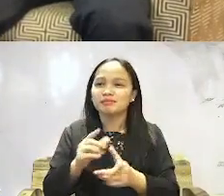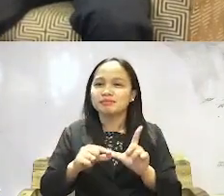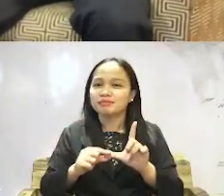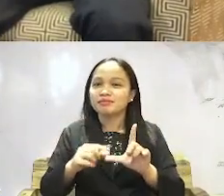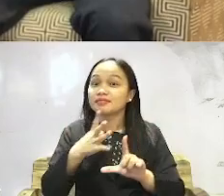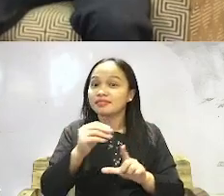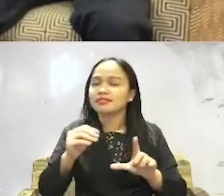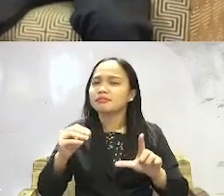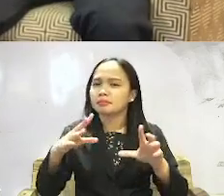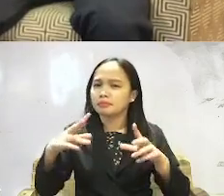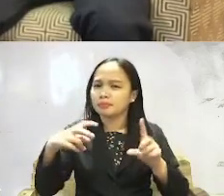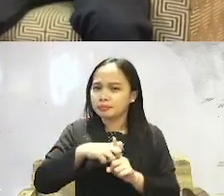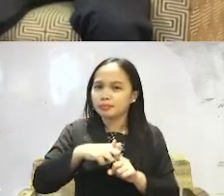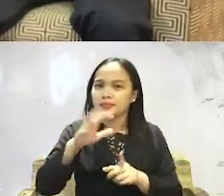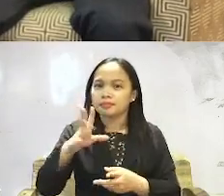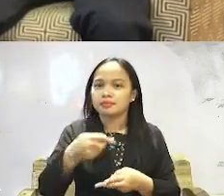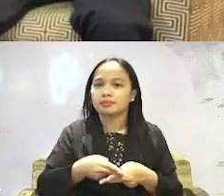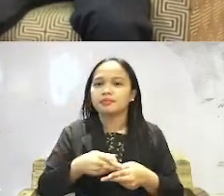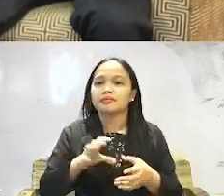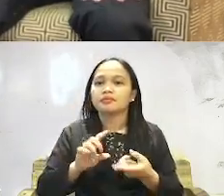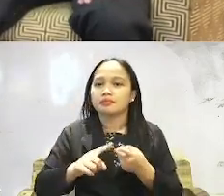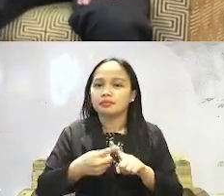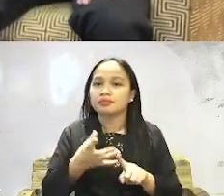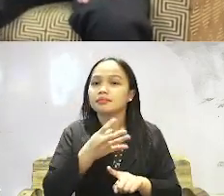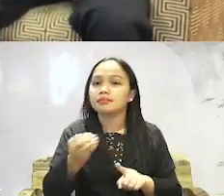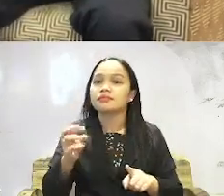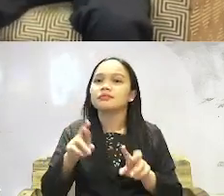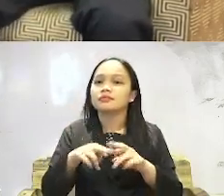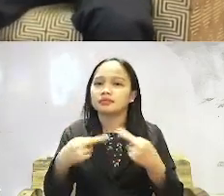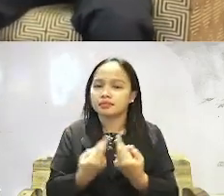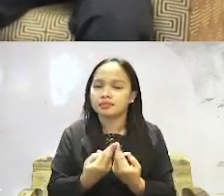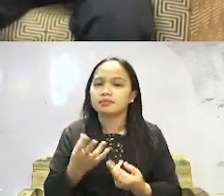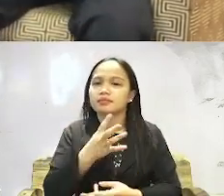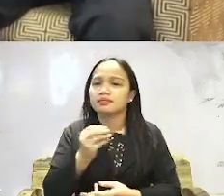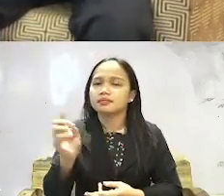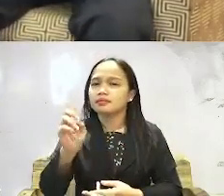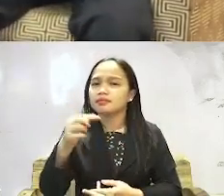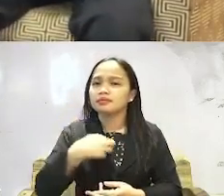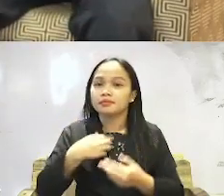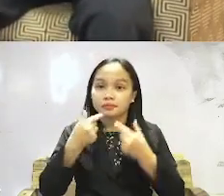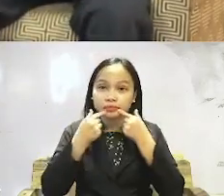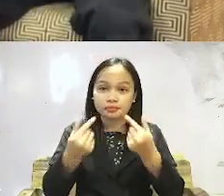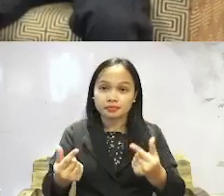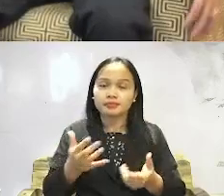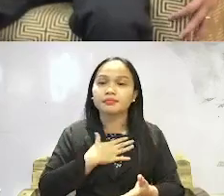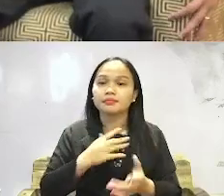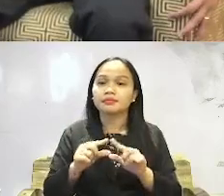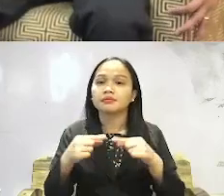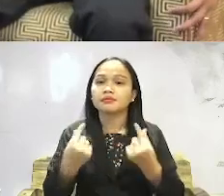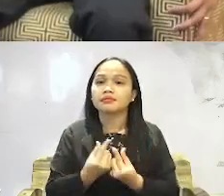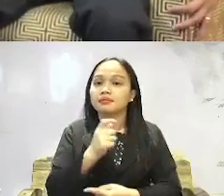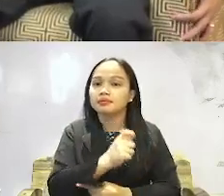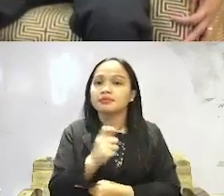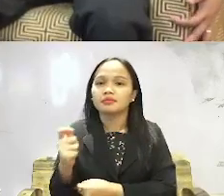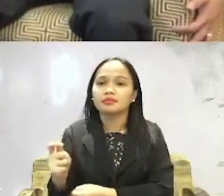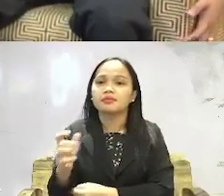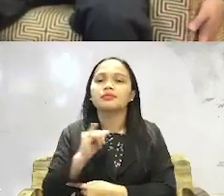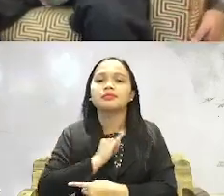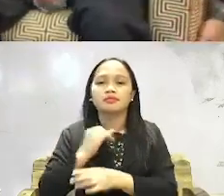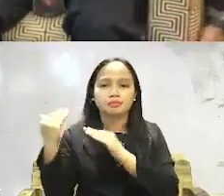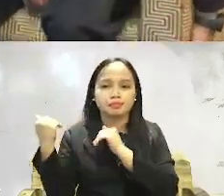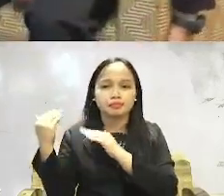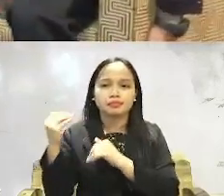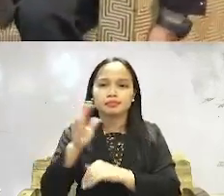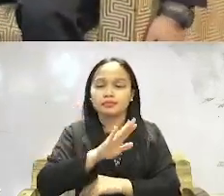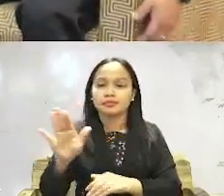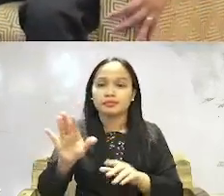the names of your friends and relatives. Yeah. Sir Dominic. Man, binabati ko nga pala yung grupo ko, Trusted Timothy. I hope kayo ay nakikinig dyan.